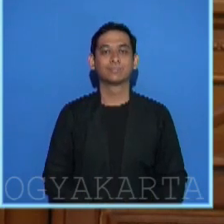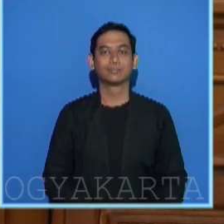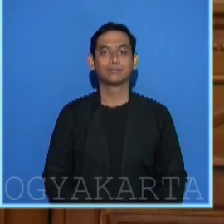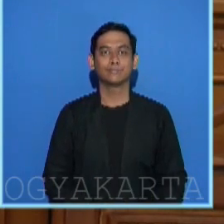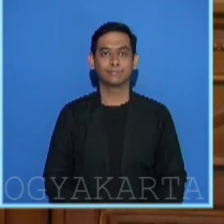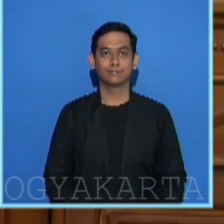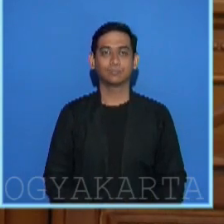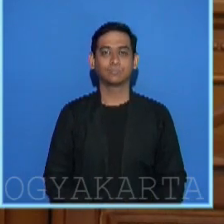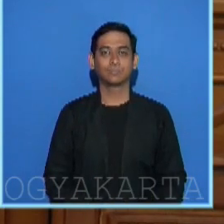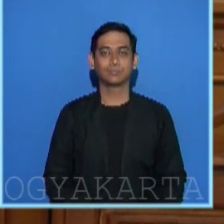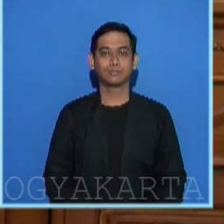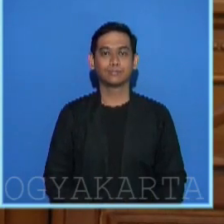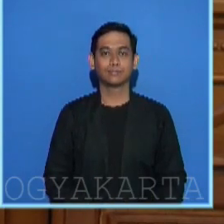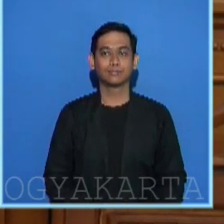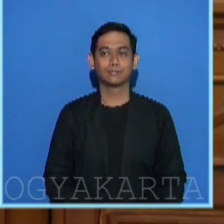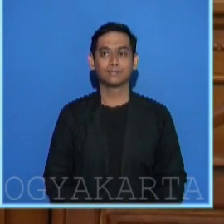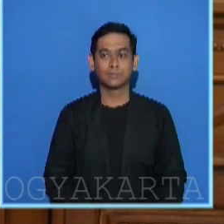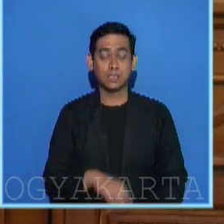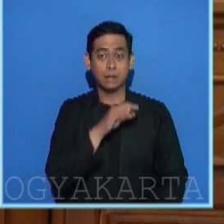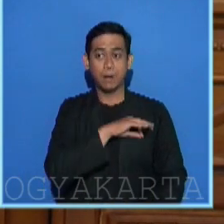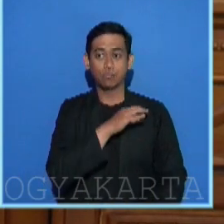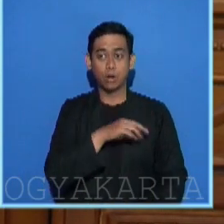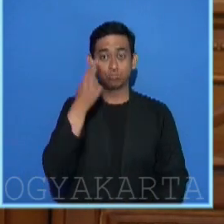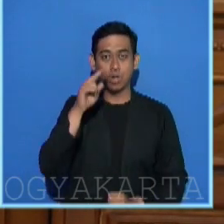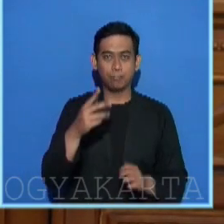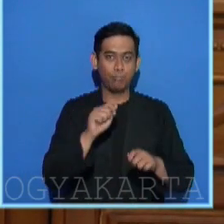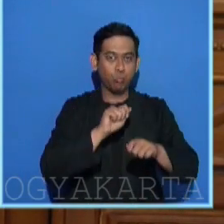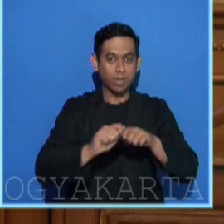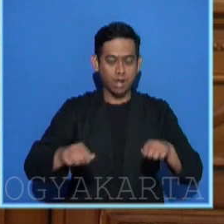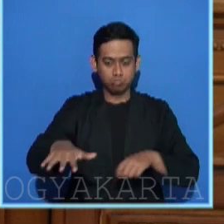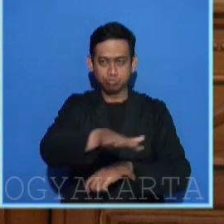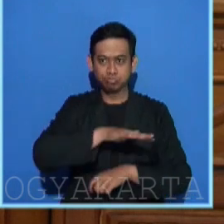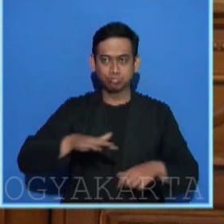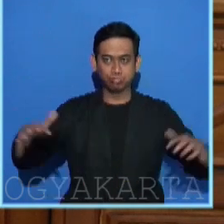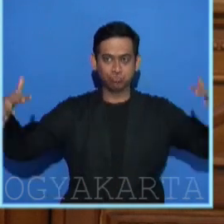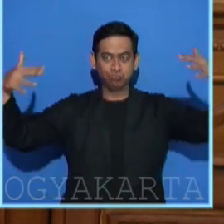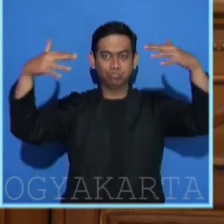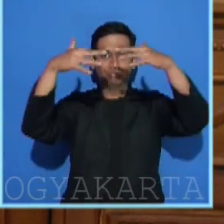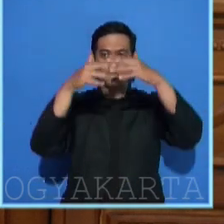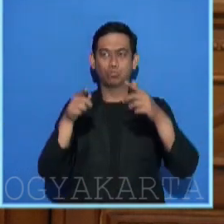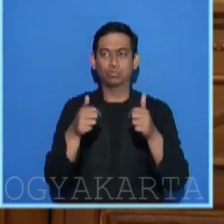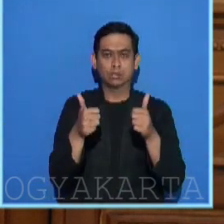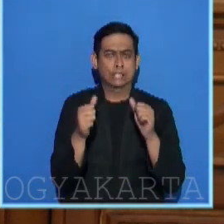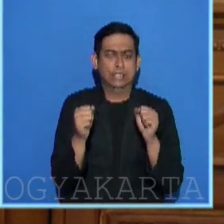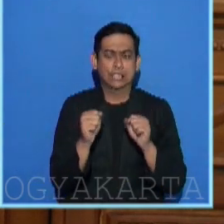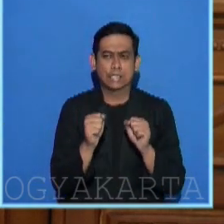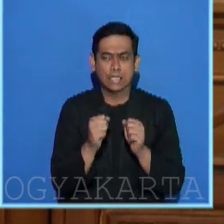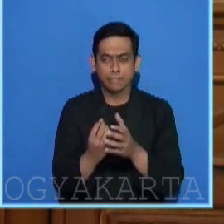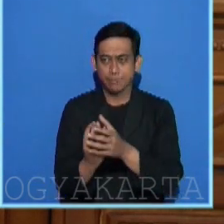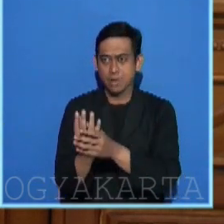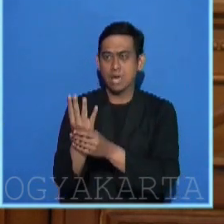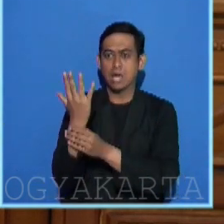para pamirs moten namung gadah Mangat kangamel laladanados Lan Asri am gadah Sekar ingang